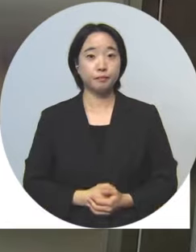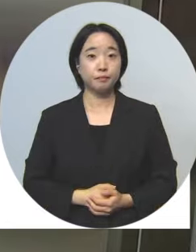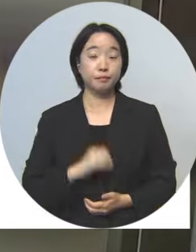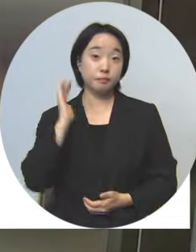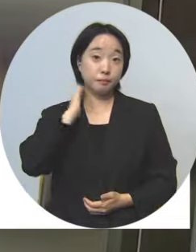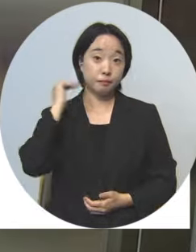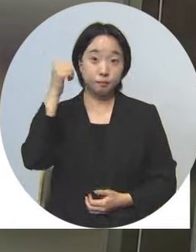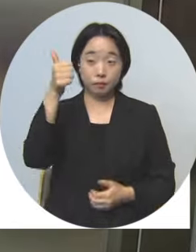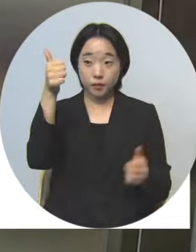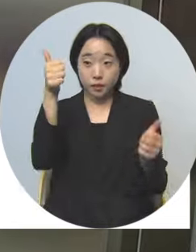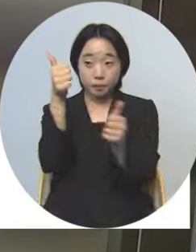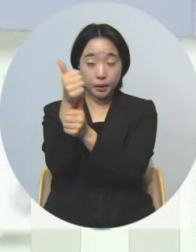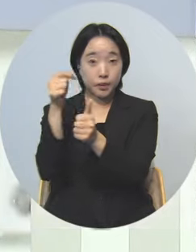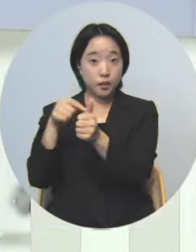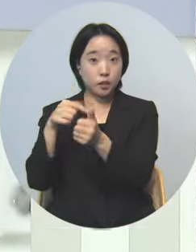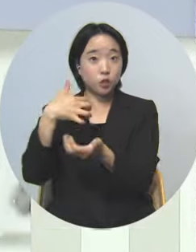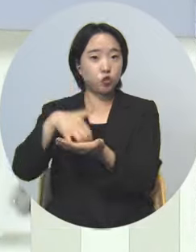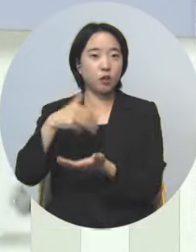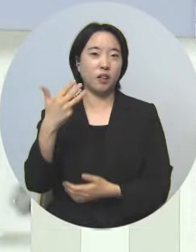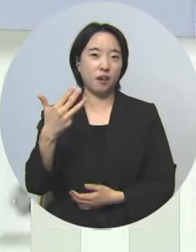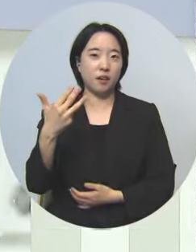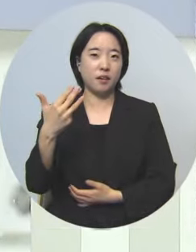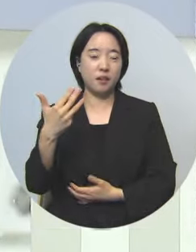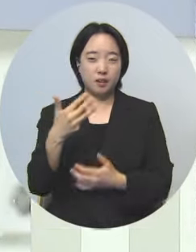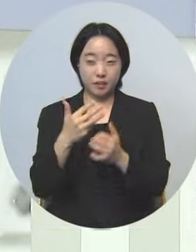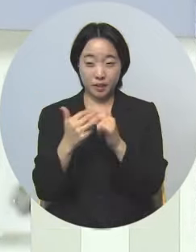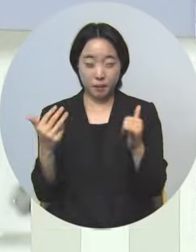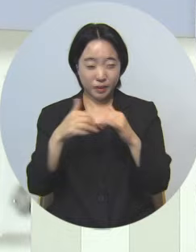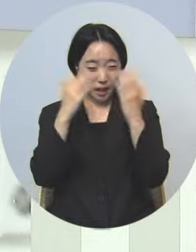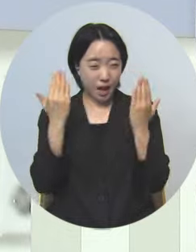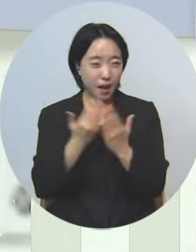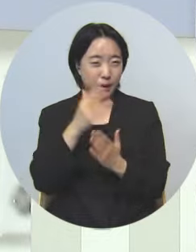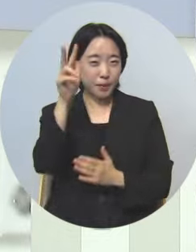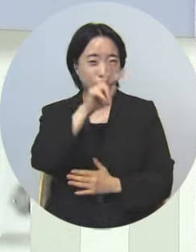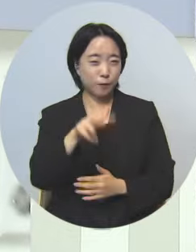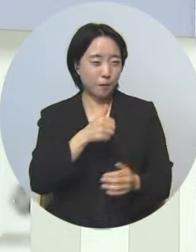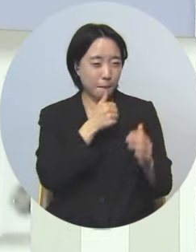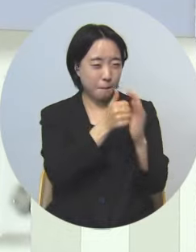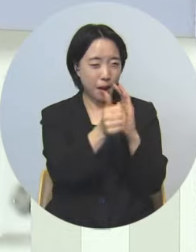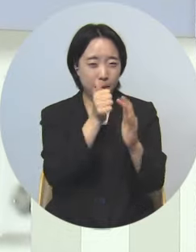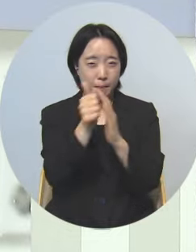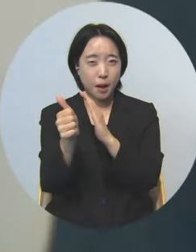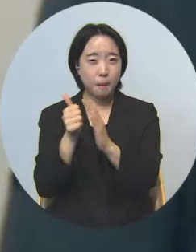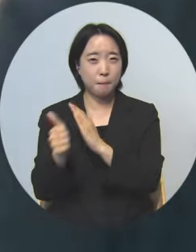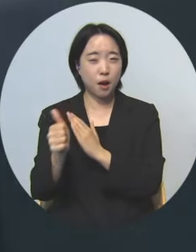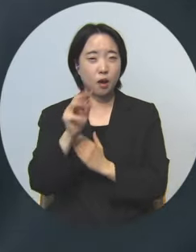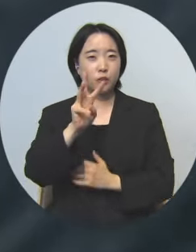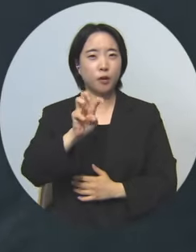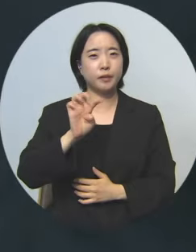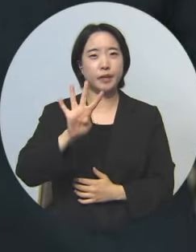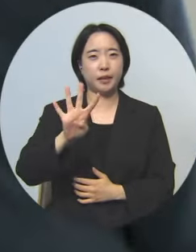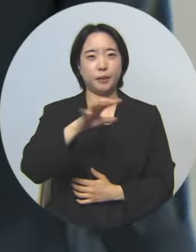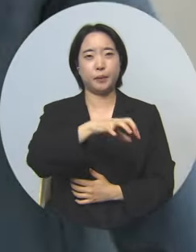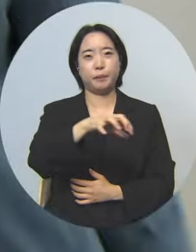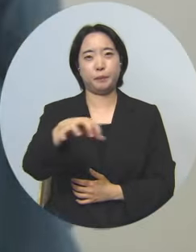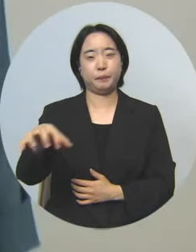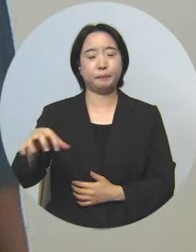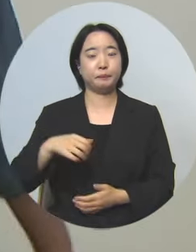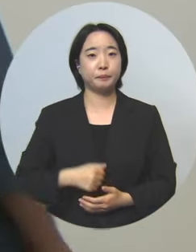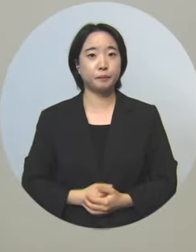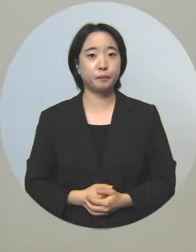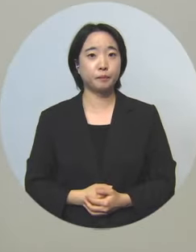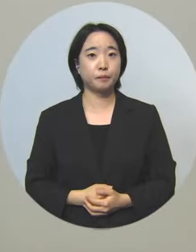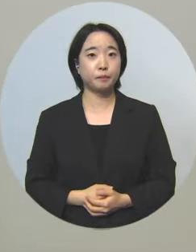비서관들은 지난 5일부터 10일까지 전국 17개시도 응급 의료 현장 34곳을 찾았습니다